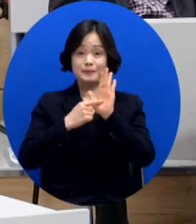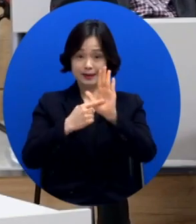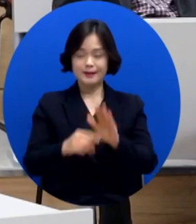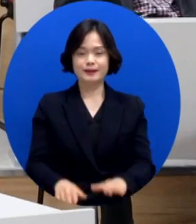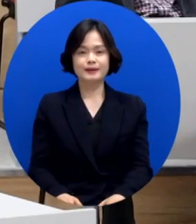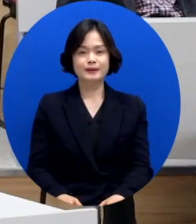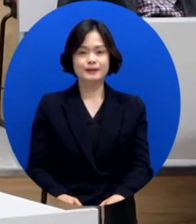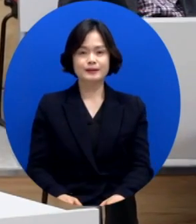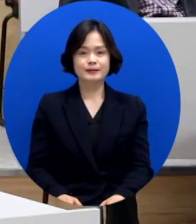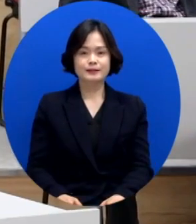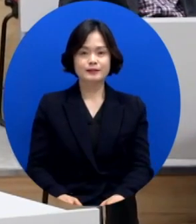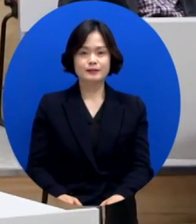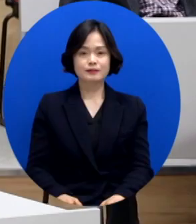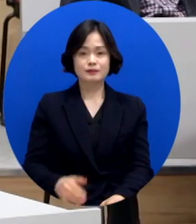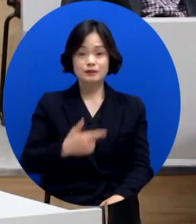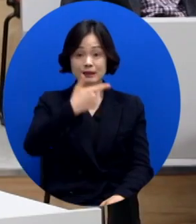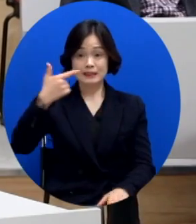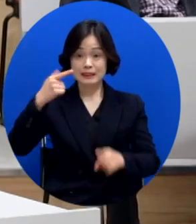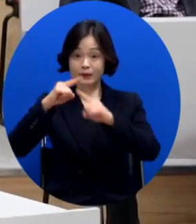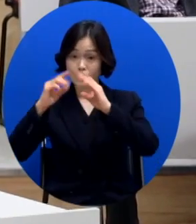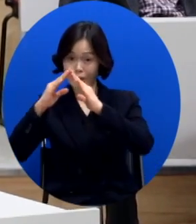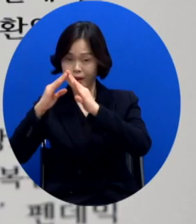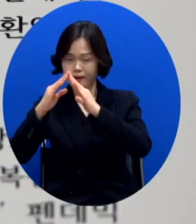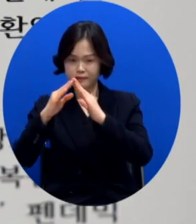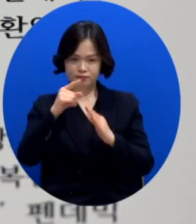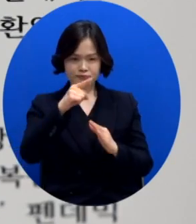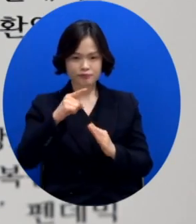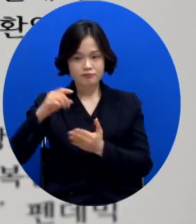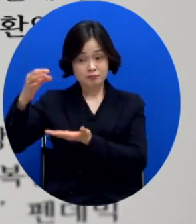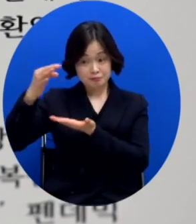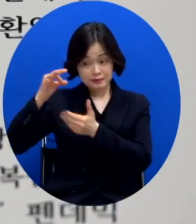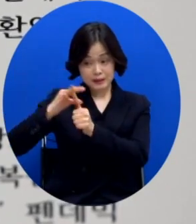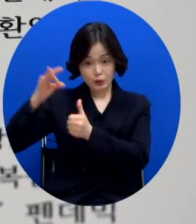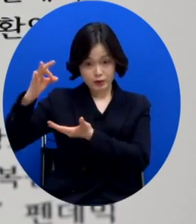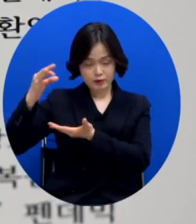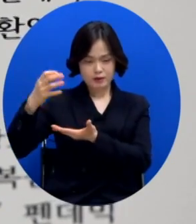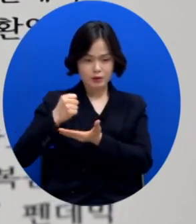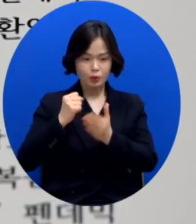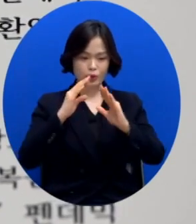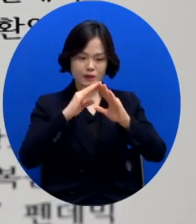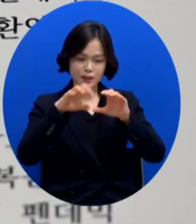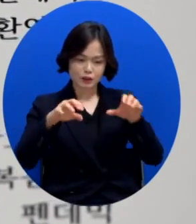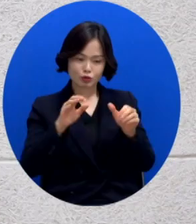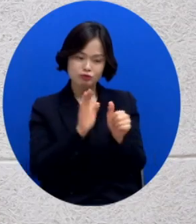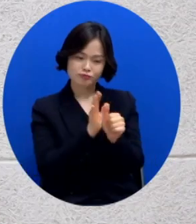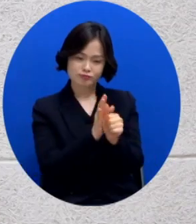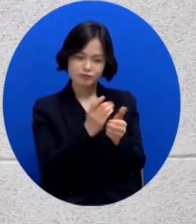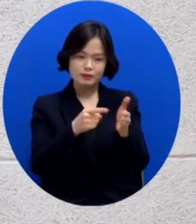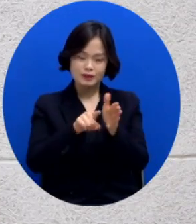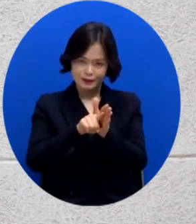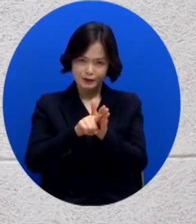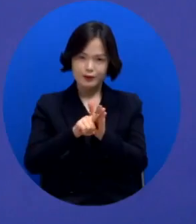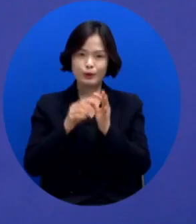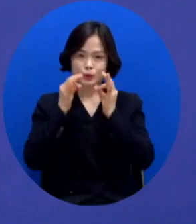종교단체 지원금을 자발적으로 기부해 나눔 캠페인으로 지역의 이웃을 섬기겠다고 전했습니다.